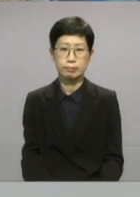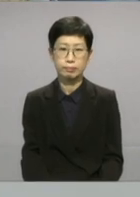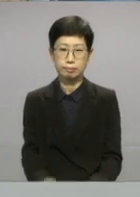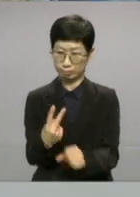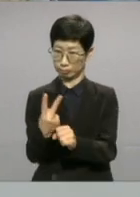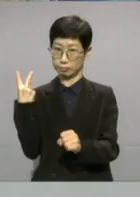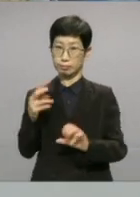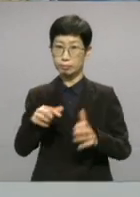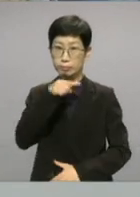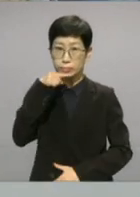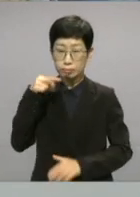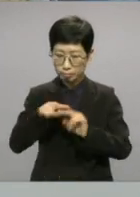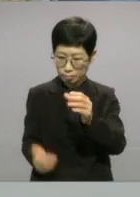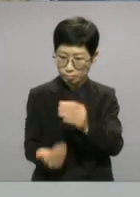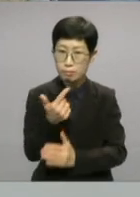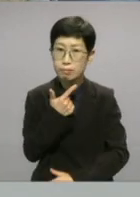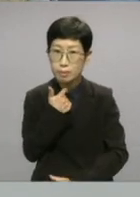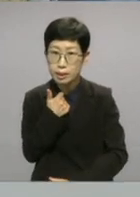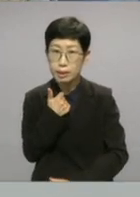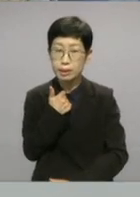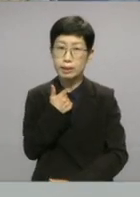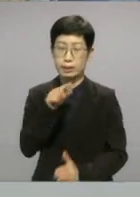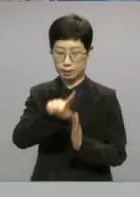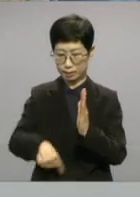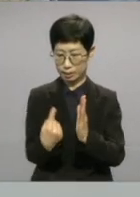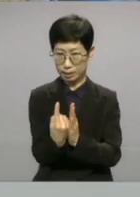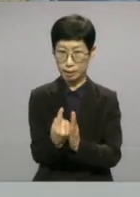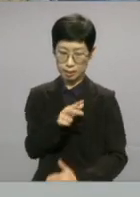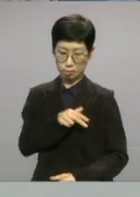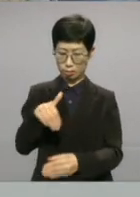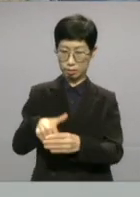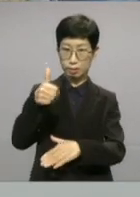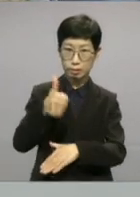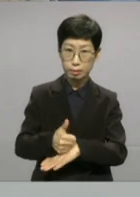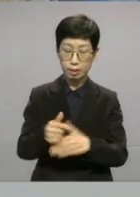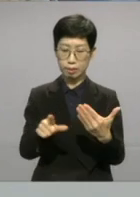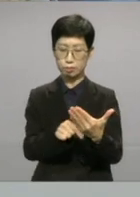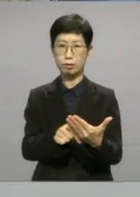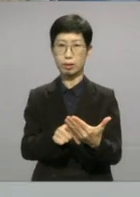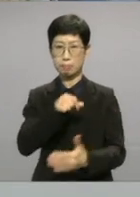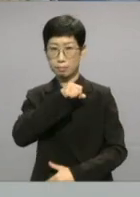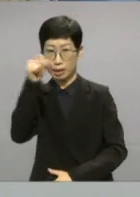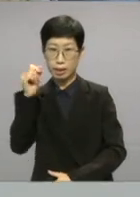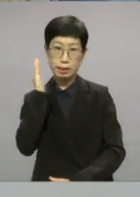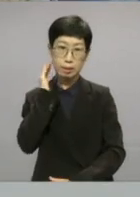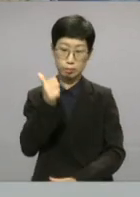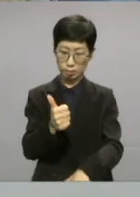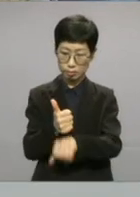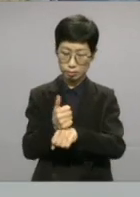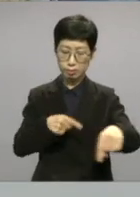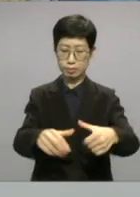2년 전 국가부도 사태를 겪었던 남아시아 섬나라 스리랑카 총선에서 지난 9월 선출된 새 대통령 소속